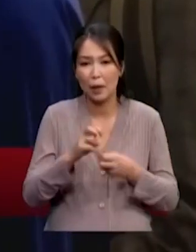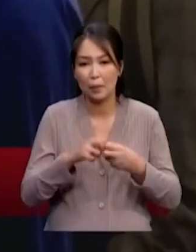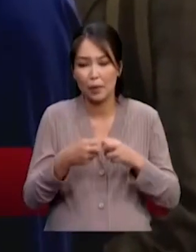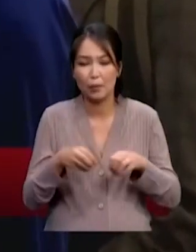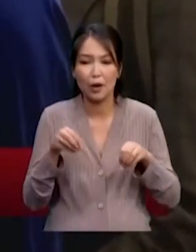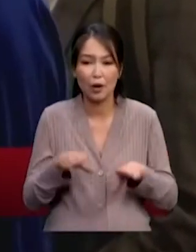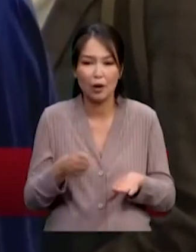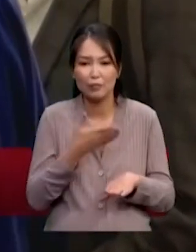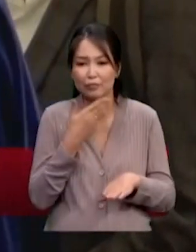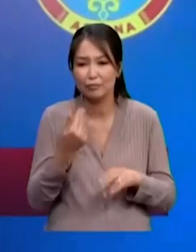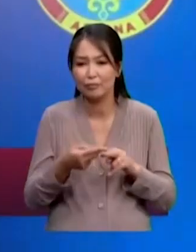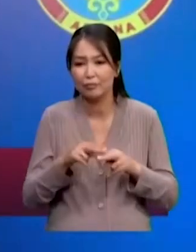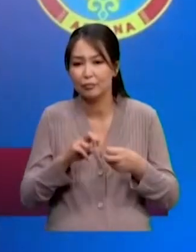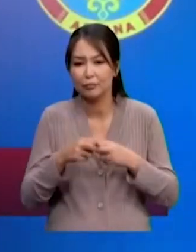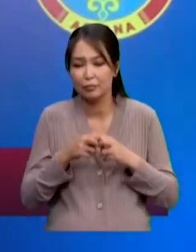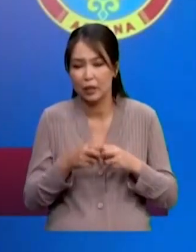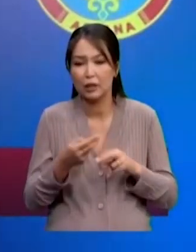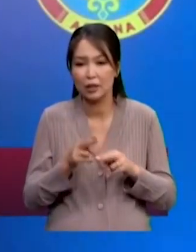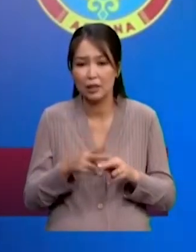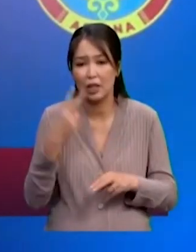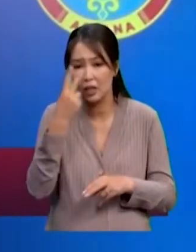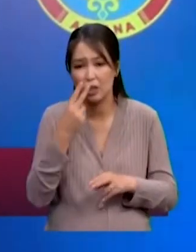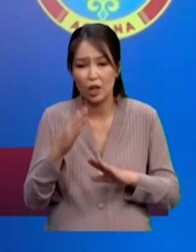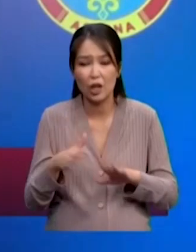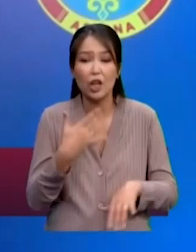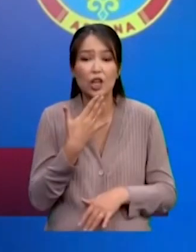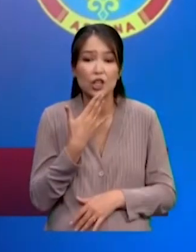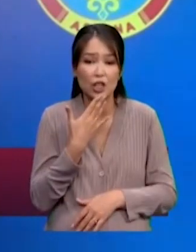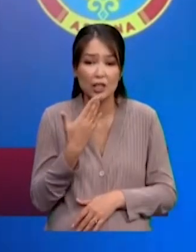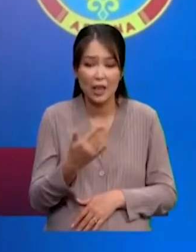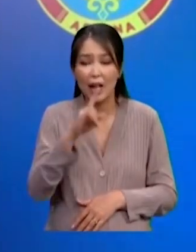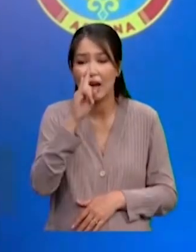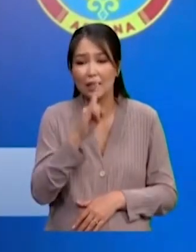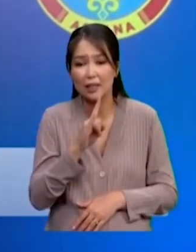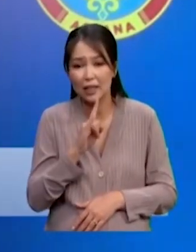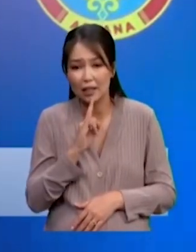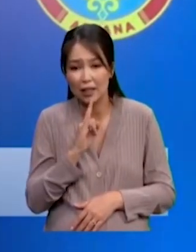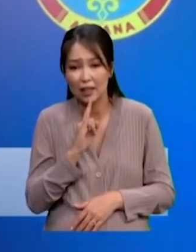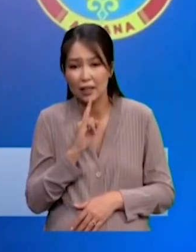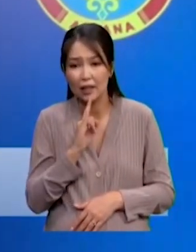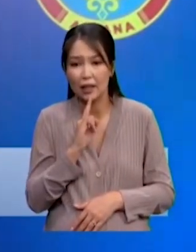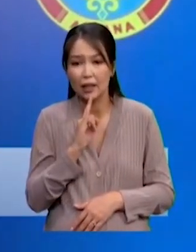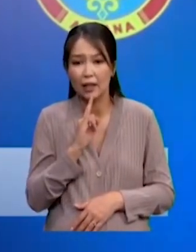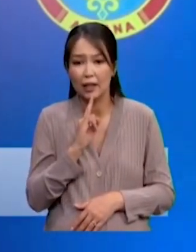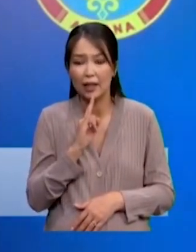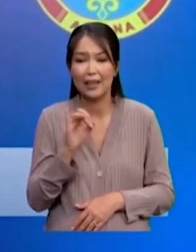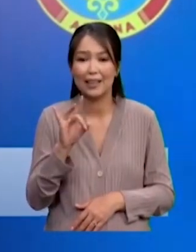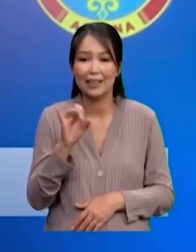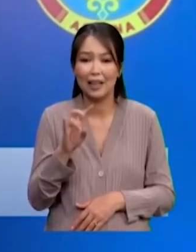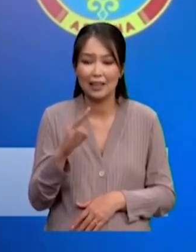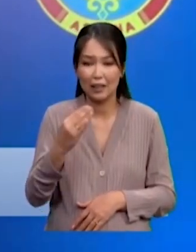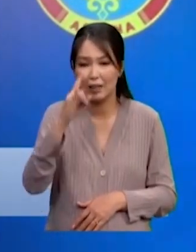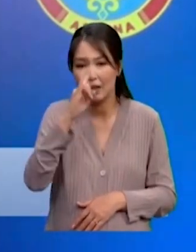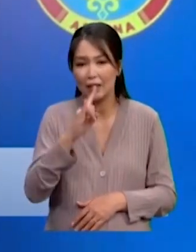шешілмей келе жатқанын да айтты. 2 жыл болды бізге шетелдің қазақтарына енді осы Иранның